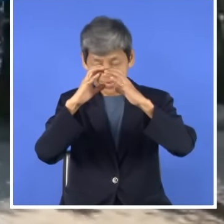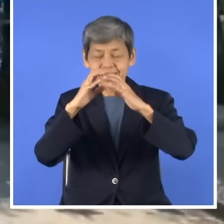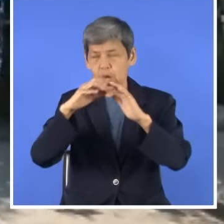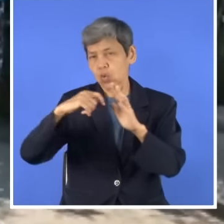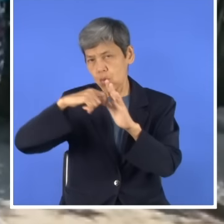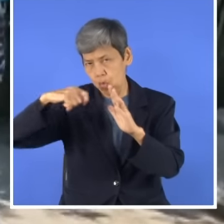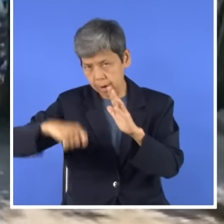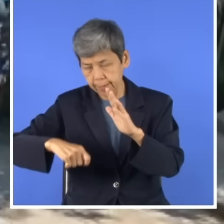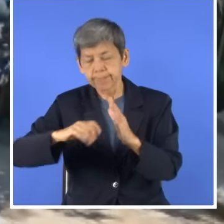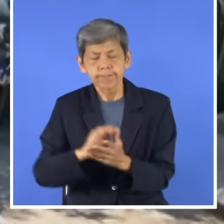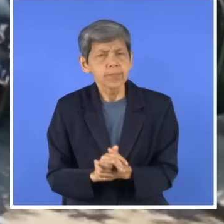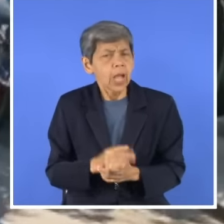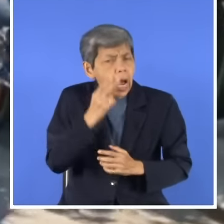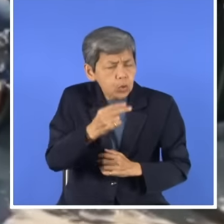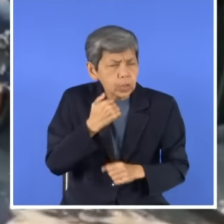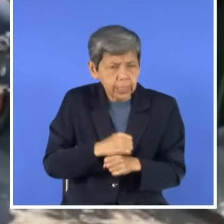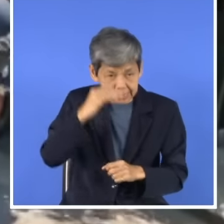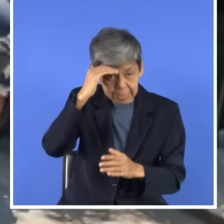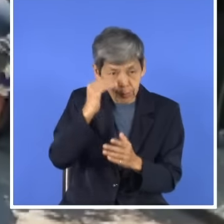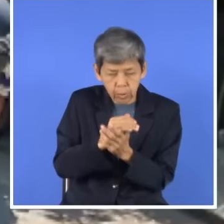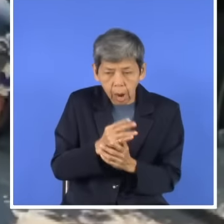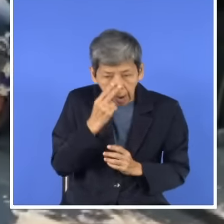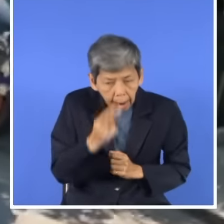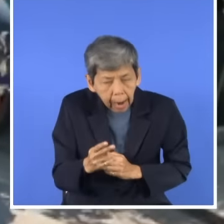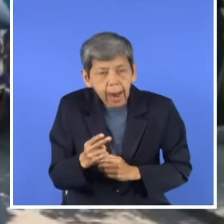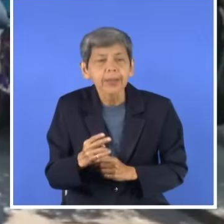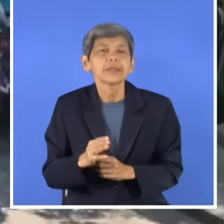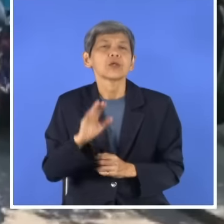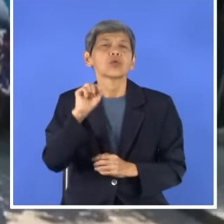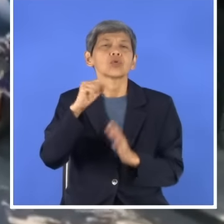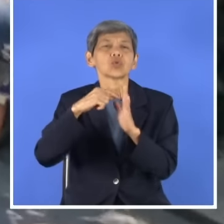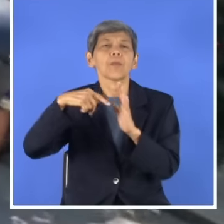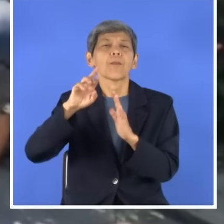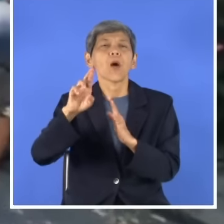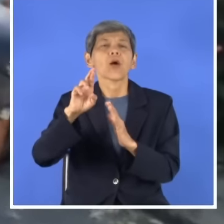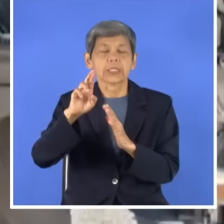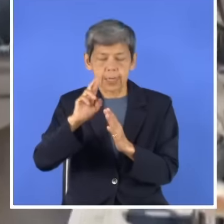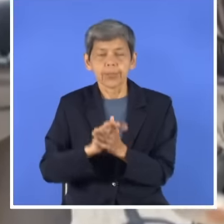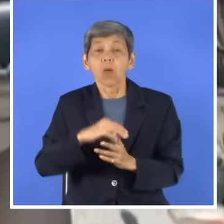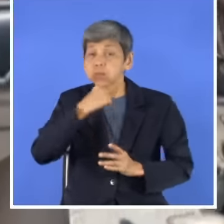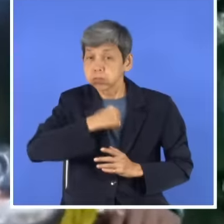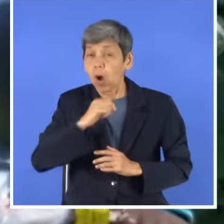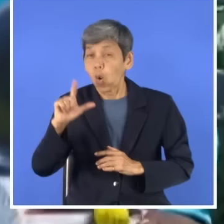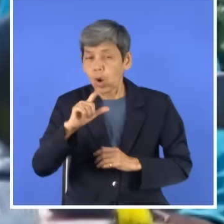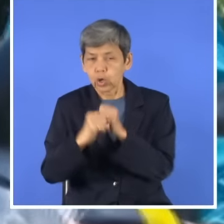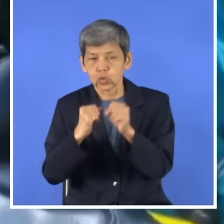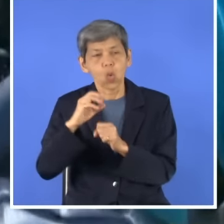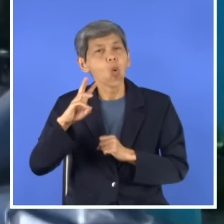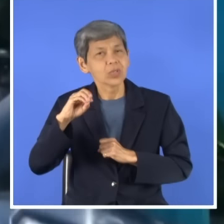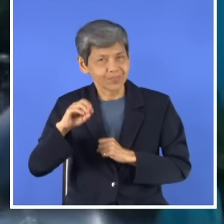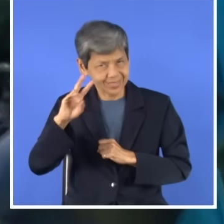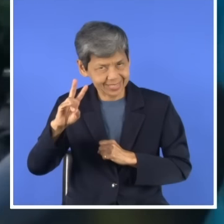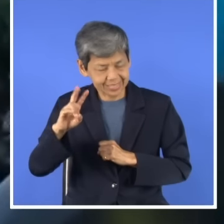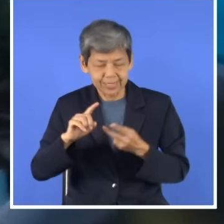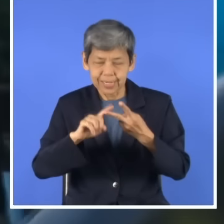ราชเนี่ยนะครับในที่เกิดเหตุเขาตามไปจับนะตามไปเจอเนี่ยนายสุพรพัฒนกุล ผู้เป็นลุงนะครับอายุ67ปีแล้